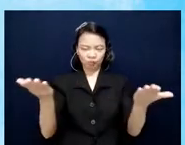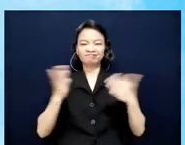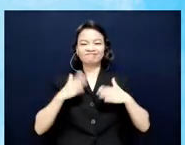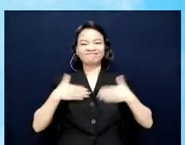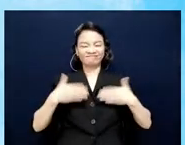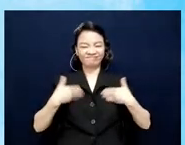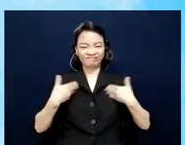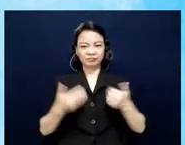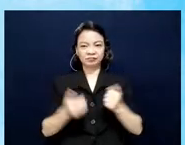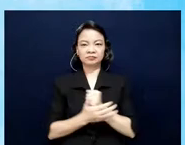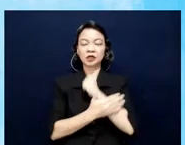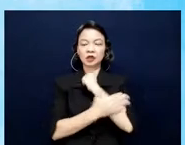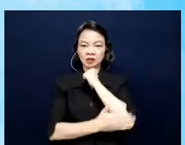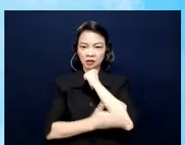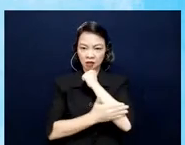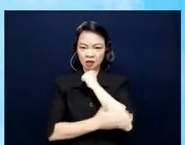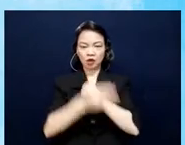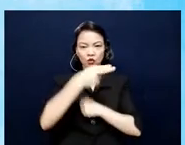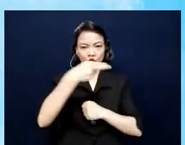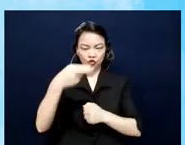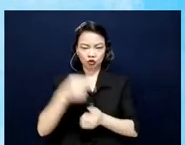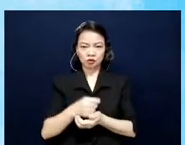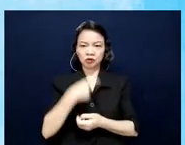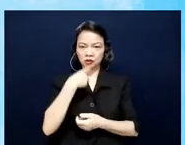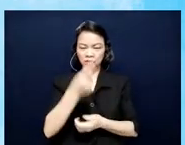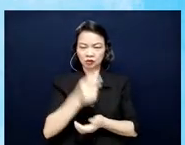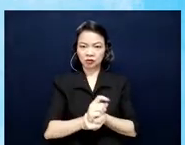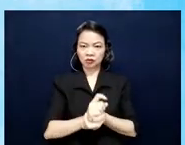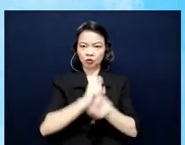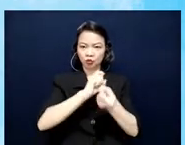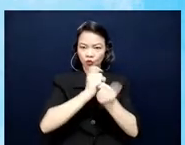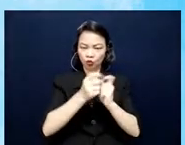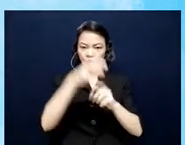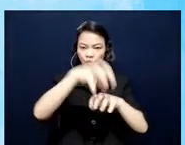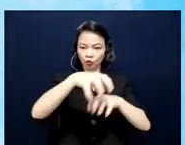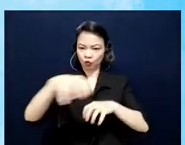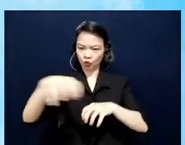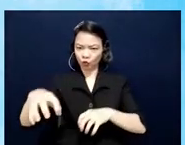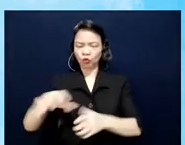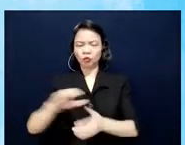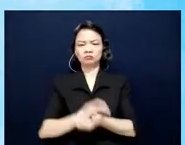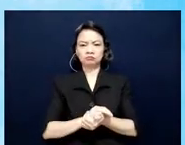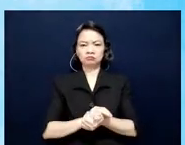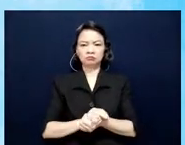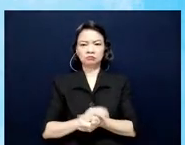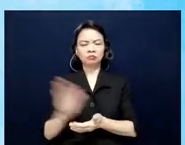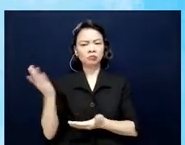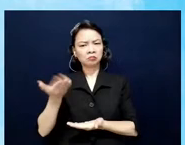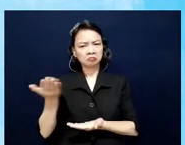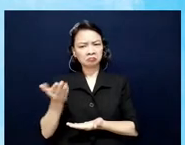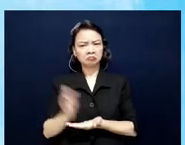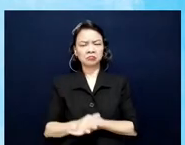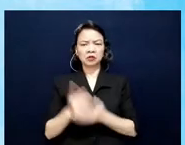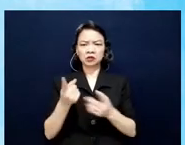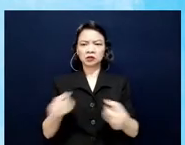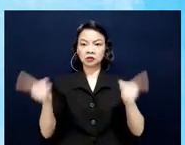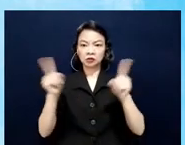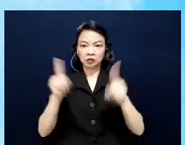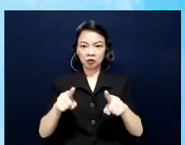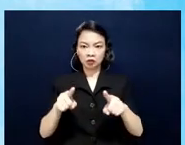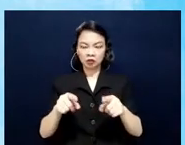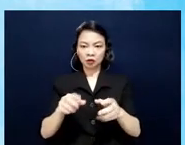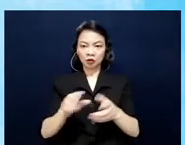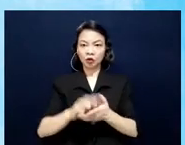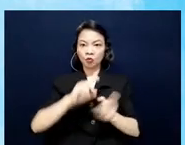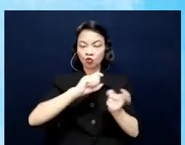negara Indonesia disebut sedang mengalami transmisi epidemiologi, di mana telah terjadi pergeseran dari